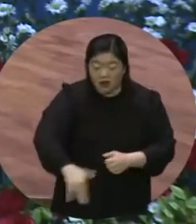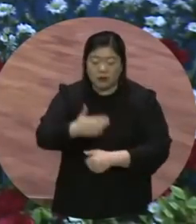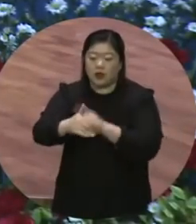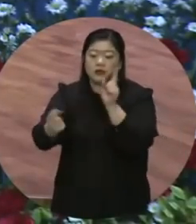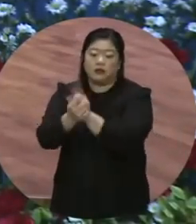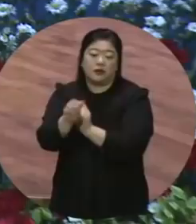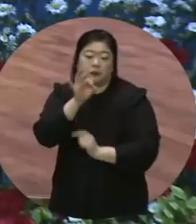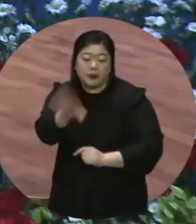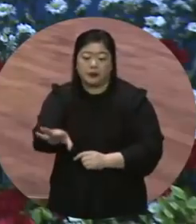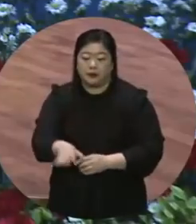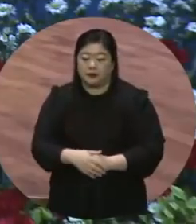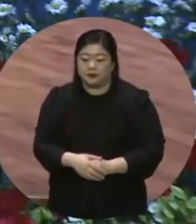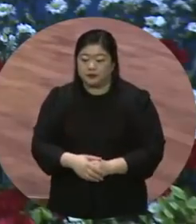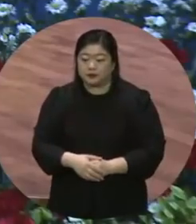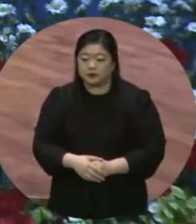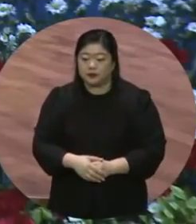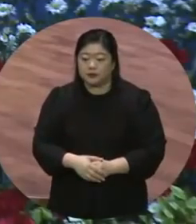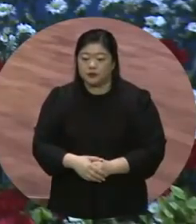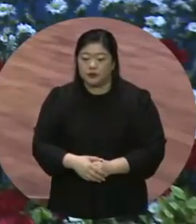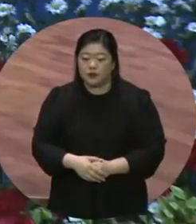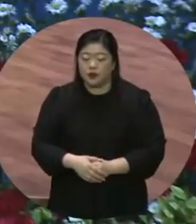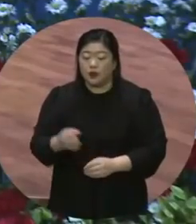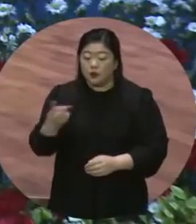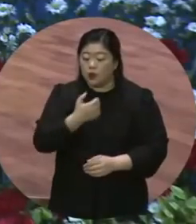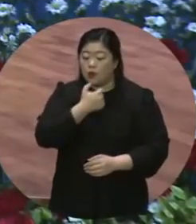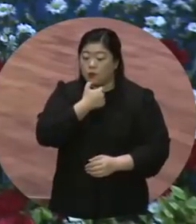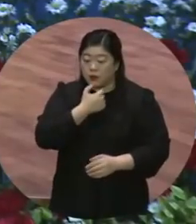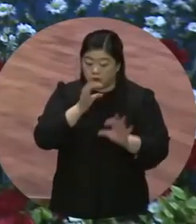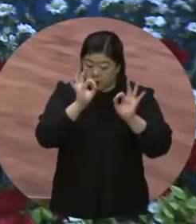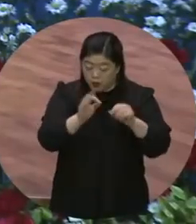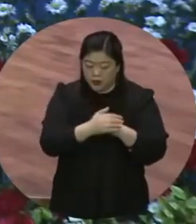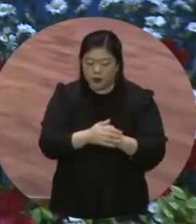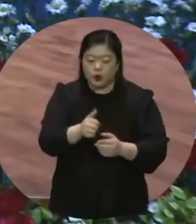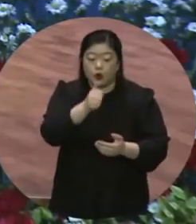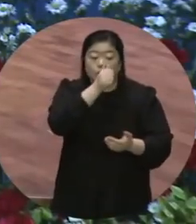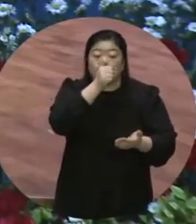로마서 6장 23절에는 그 죄의 삭은 사망이라.